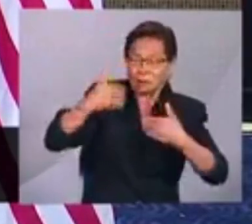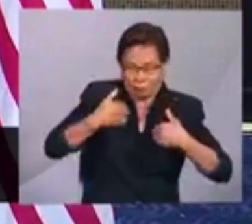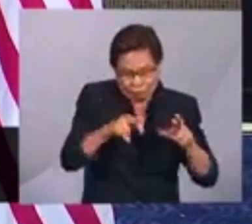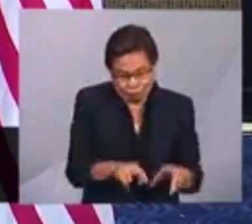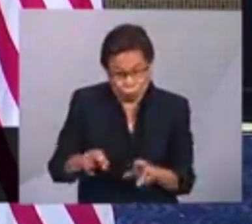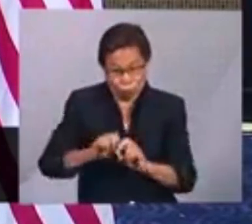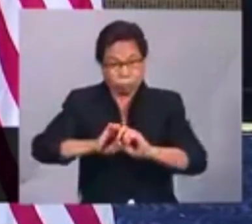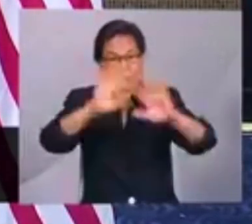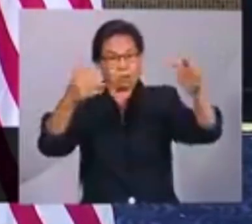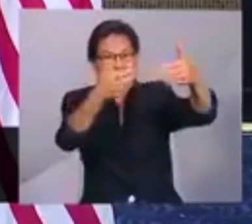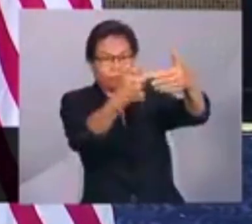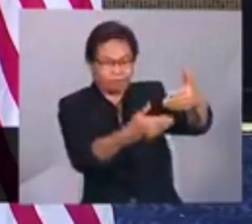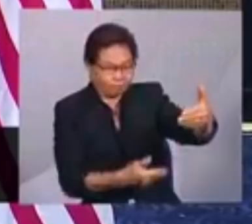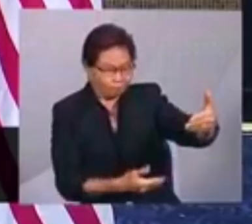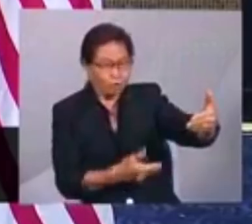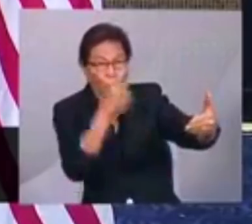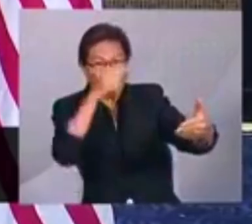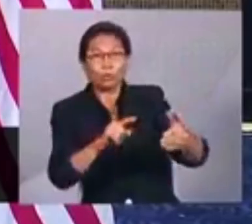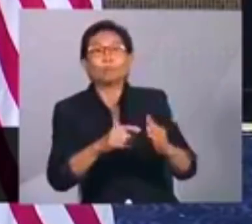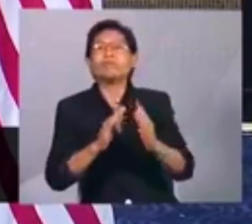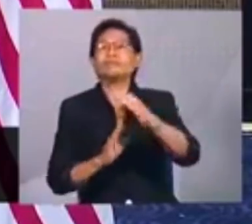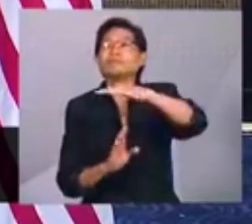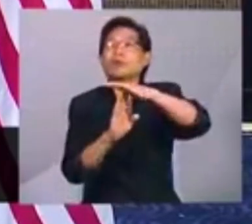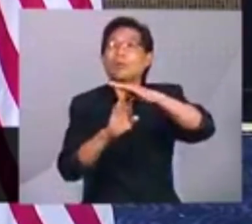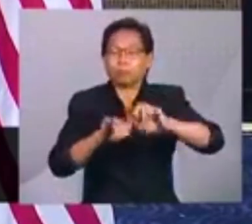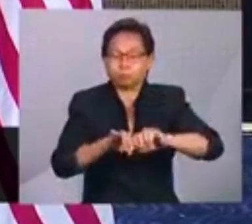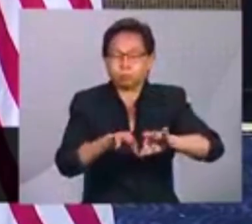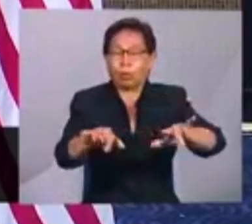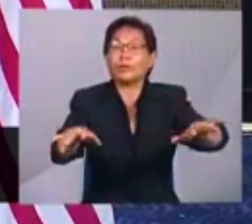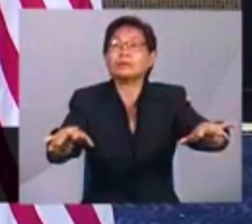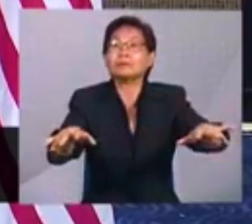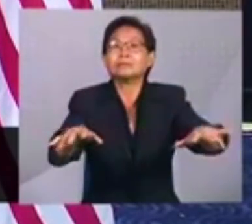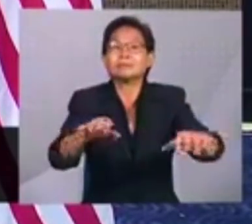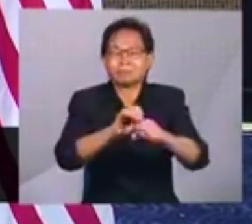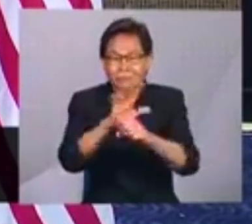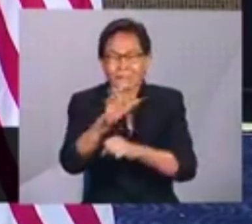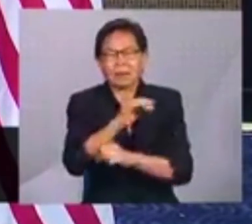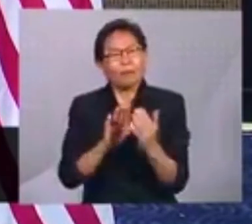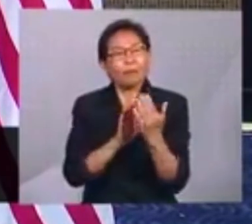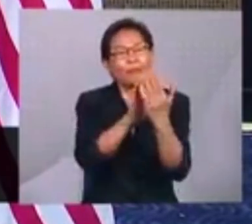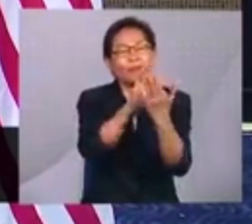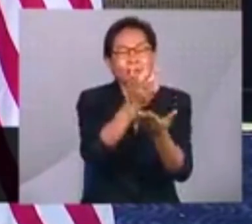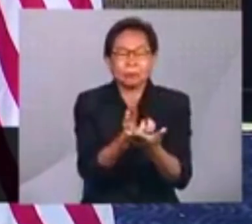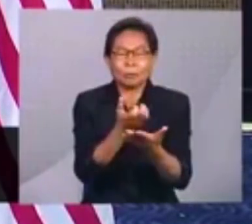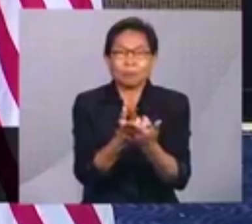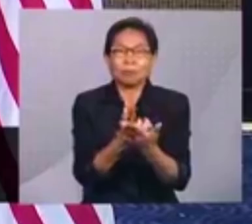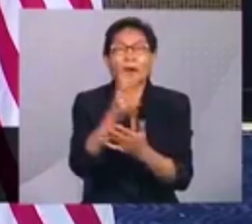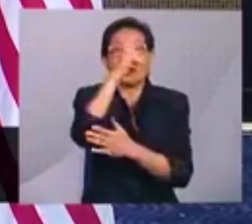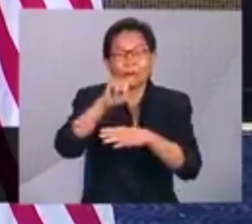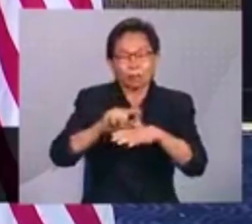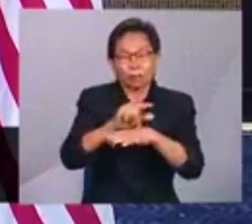jelas dalam memerangi wabah qobid 19 dan menghadapi krisis ekonomi Kerajaan